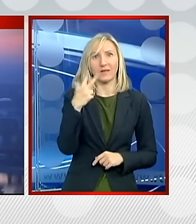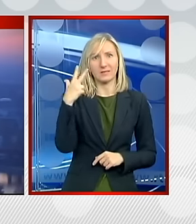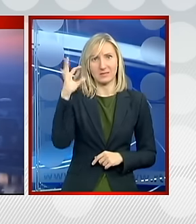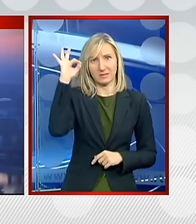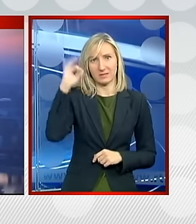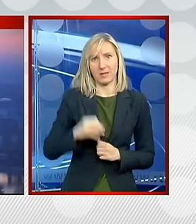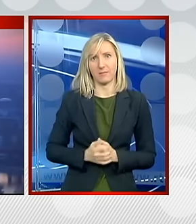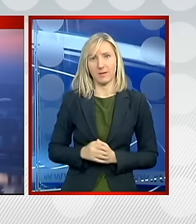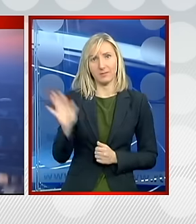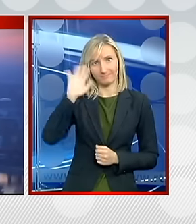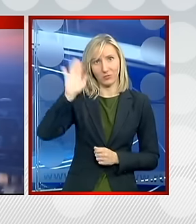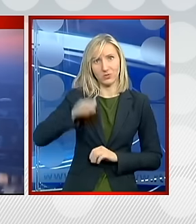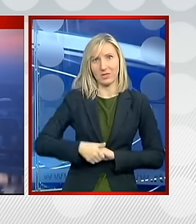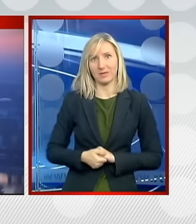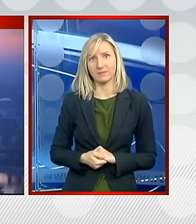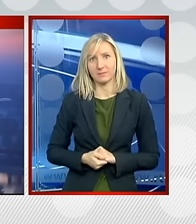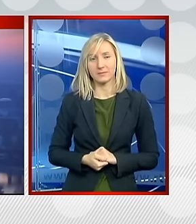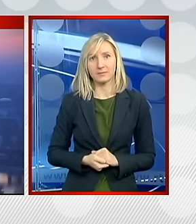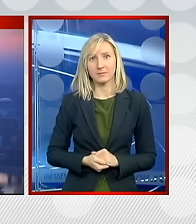do 23 stepena.